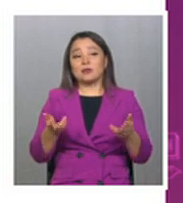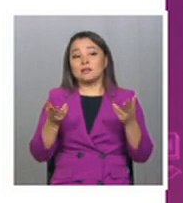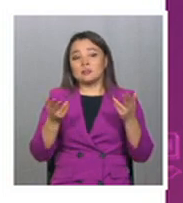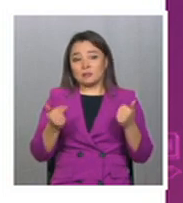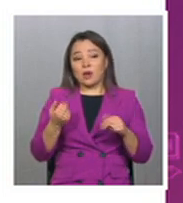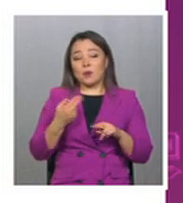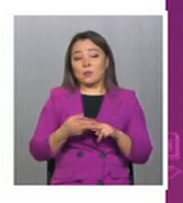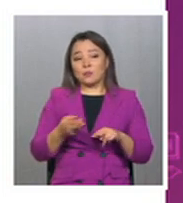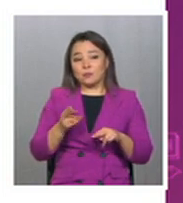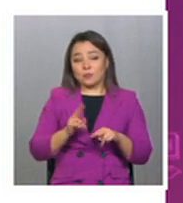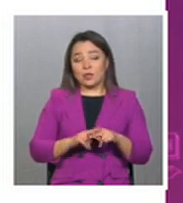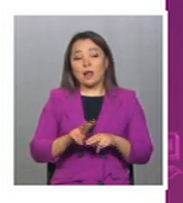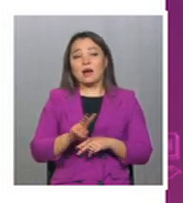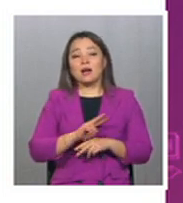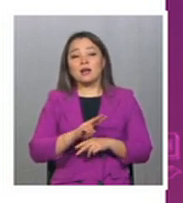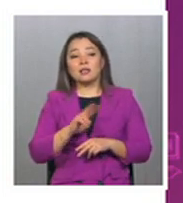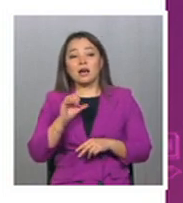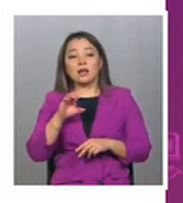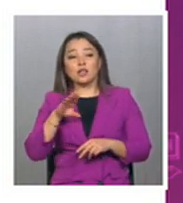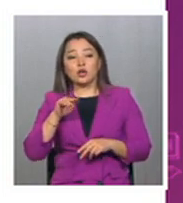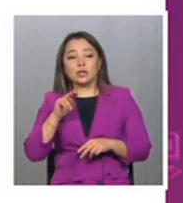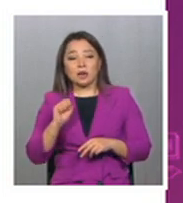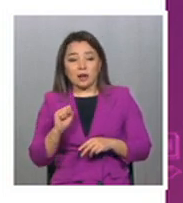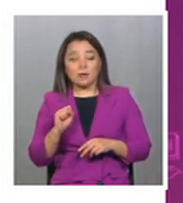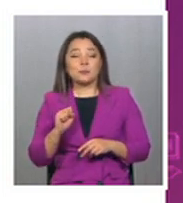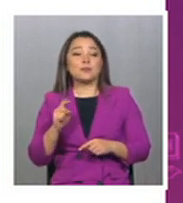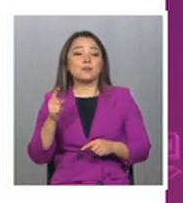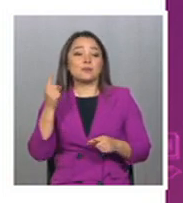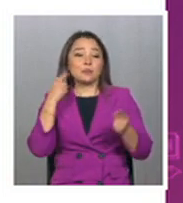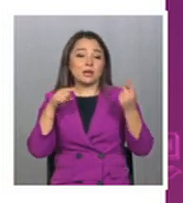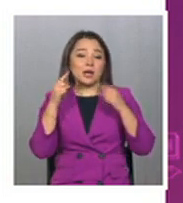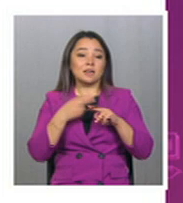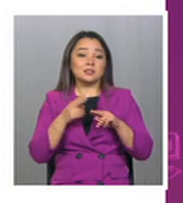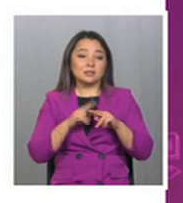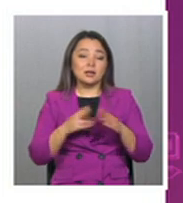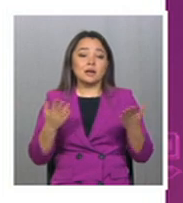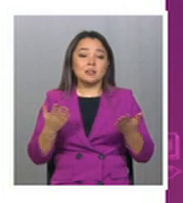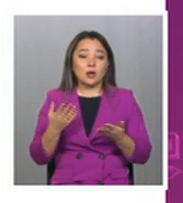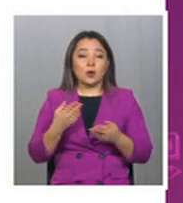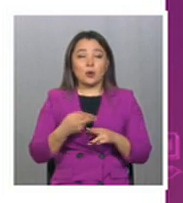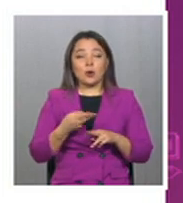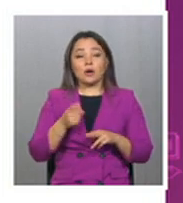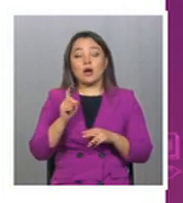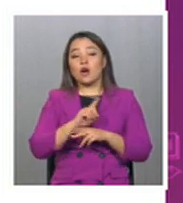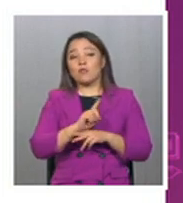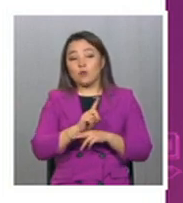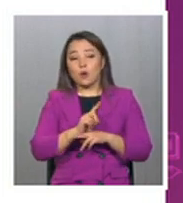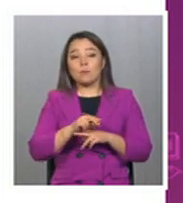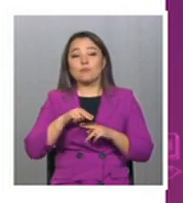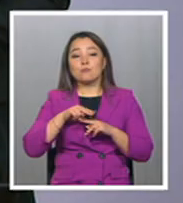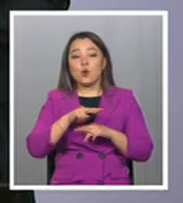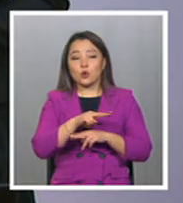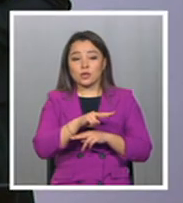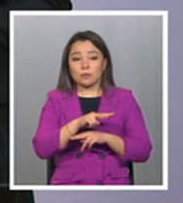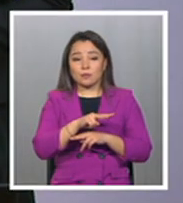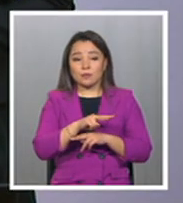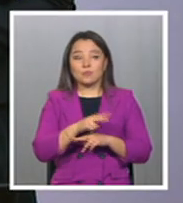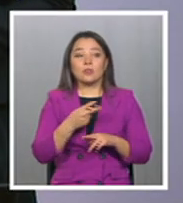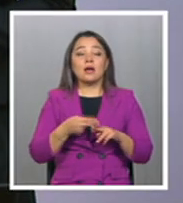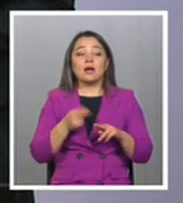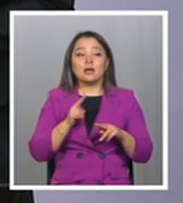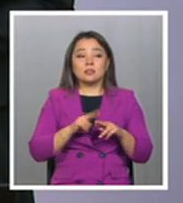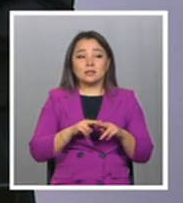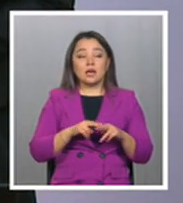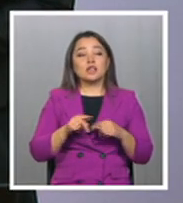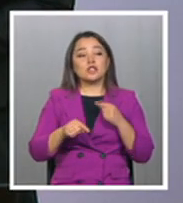Конечно же, это Ласточка из произведения «Почему у ласточки хвост рожками». Следующие